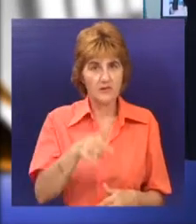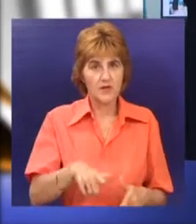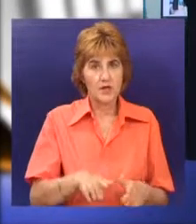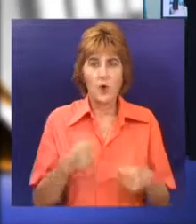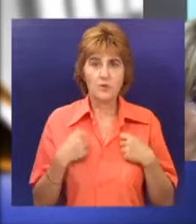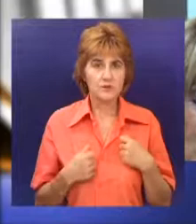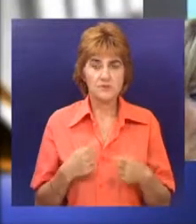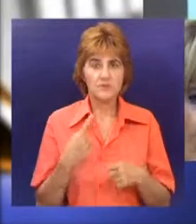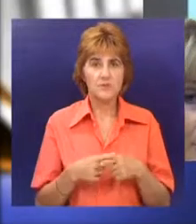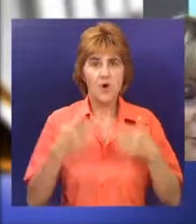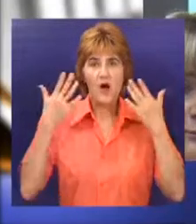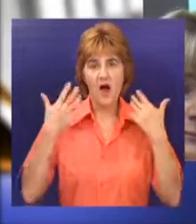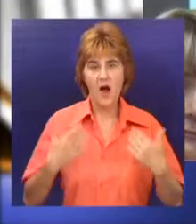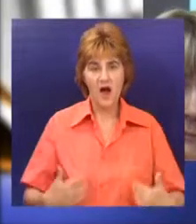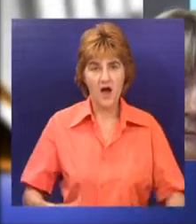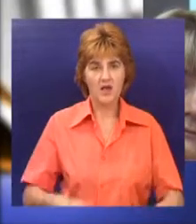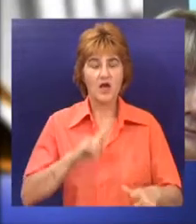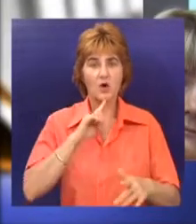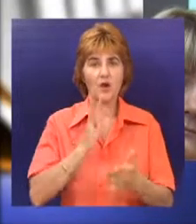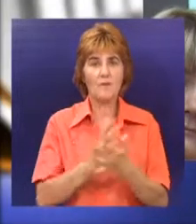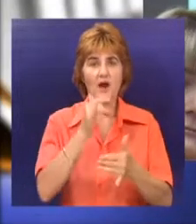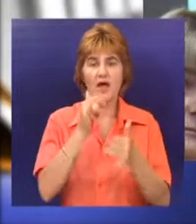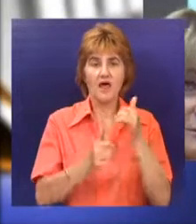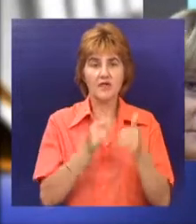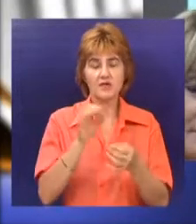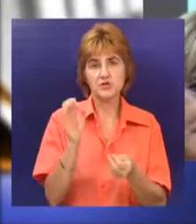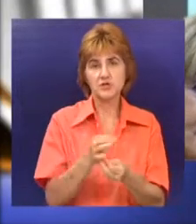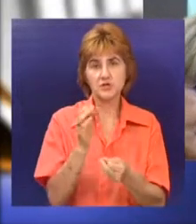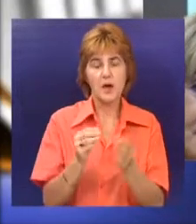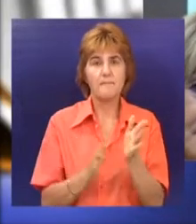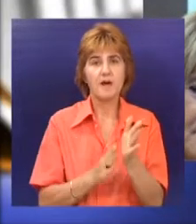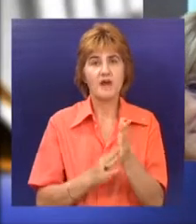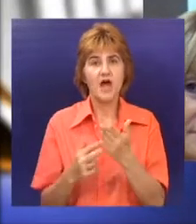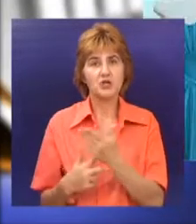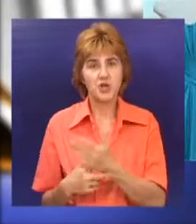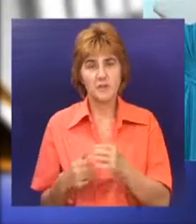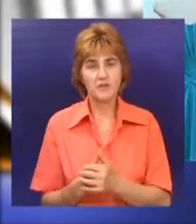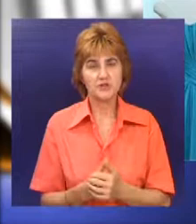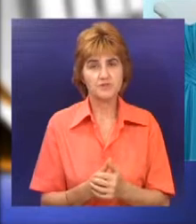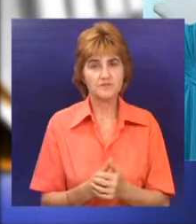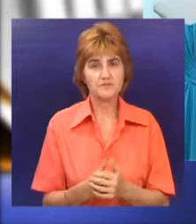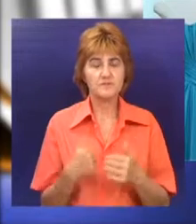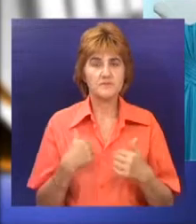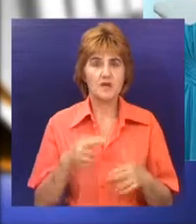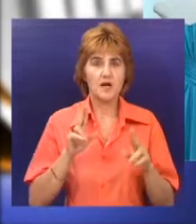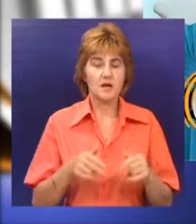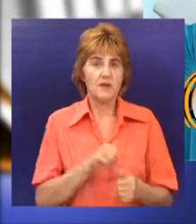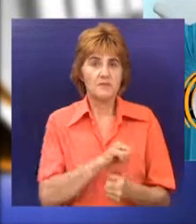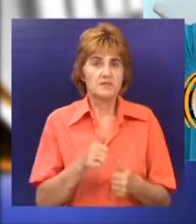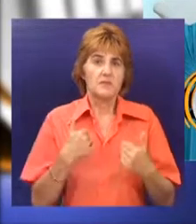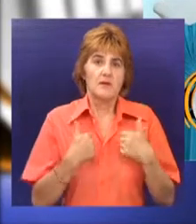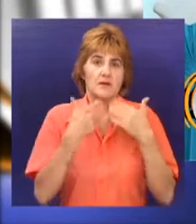činjenica da im je haljine u kojima su nastupale na takmičenjima kreirala Marija Šabić. O njoj samo reči hvale i